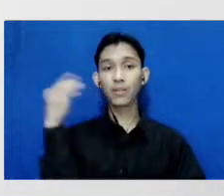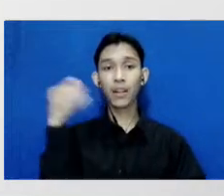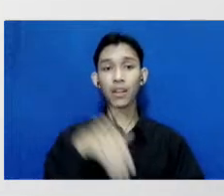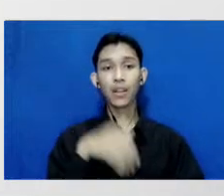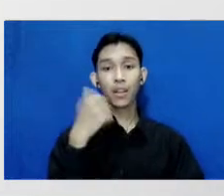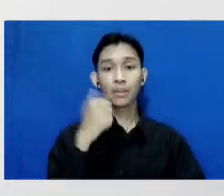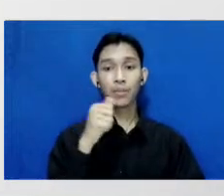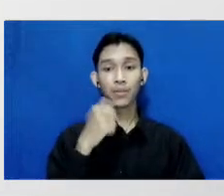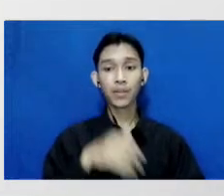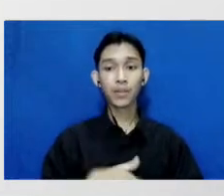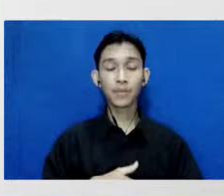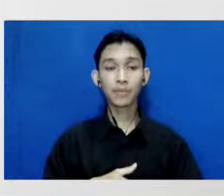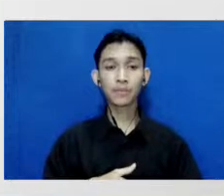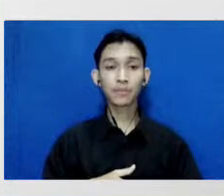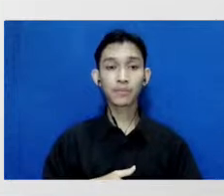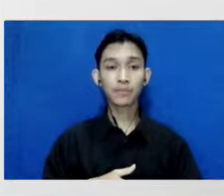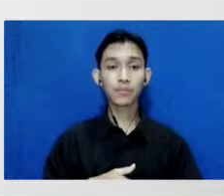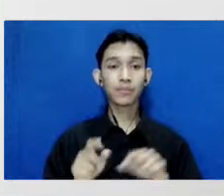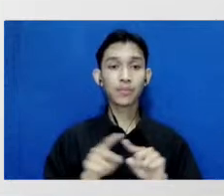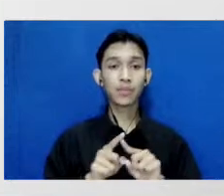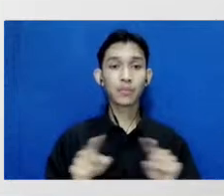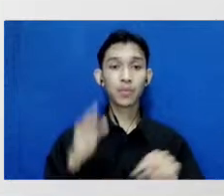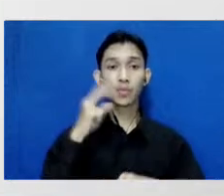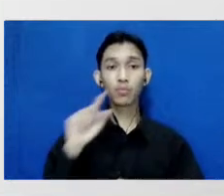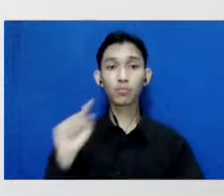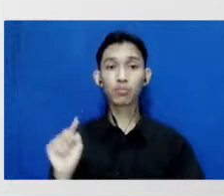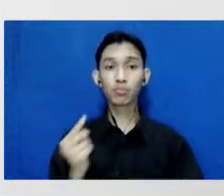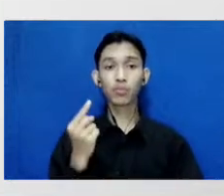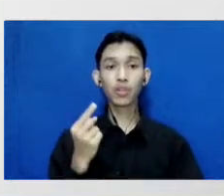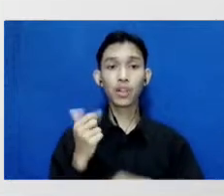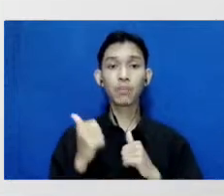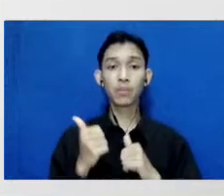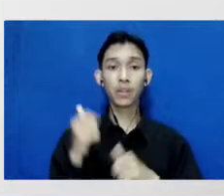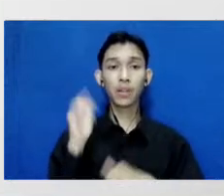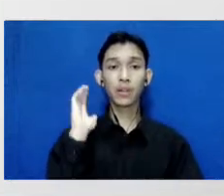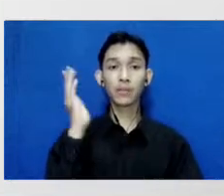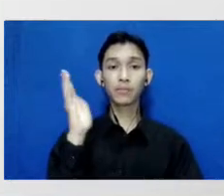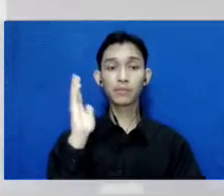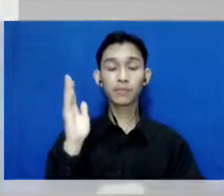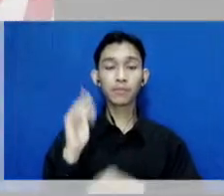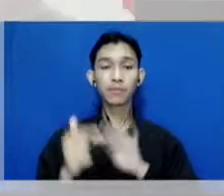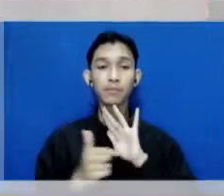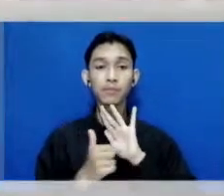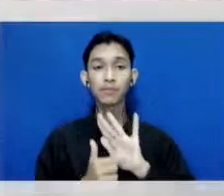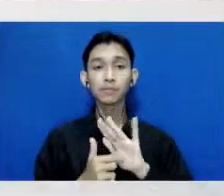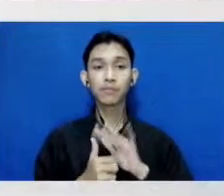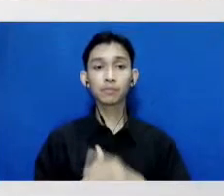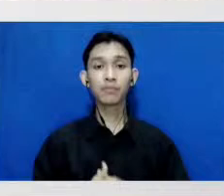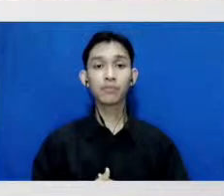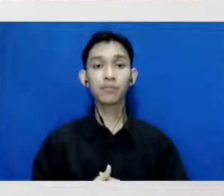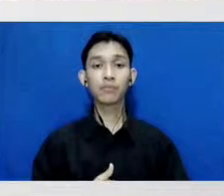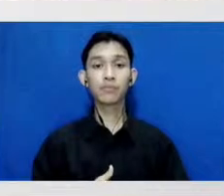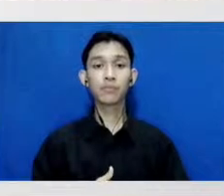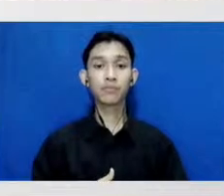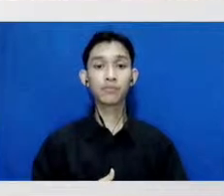ini. Tapi untuk memulai, mungkin bisa dipaparkan, tampilkan paparannya.